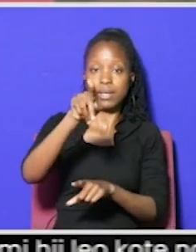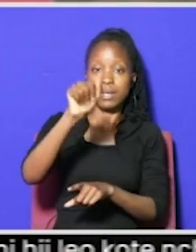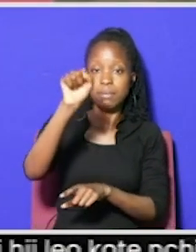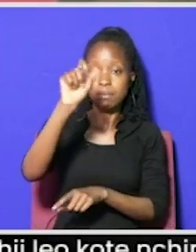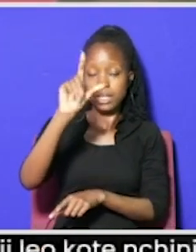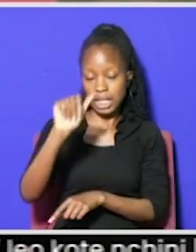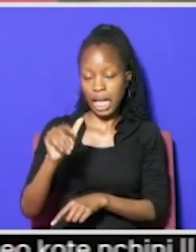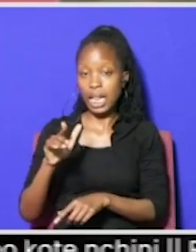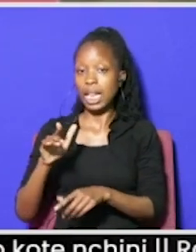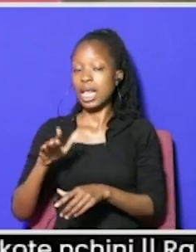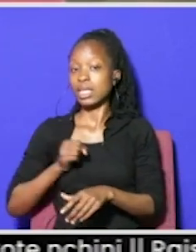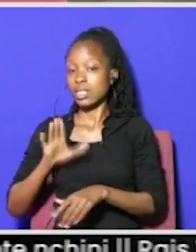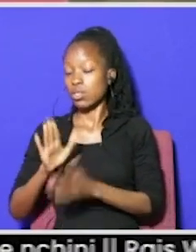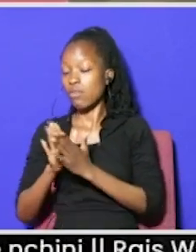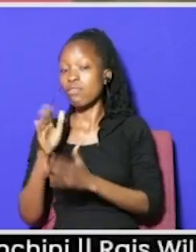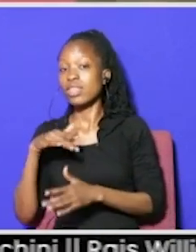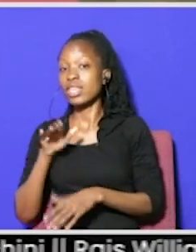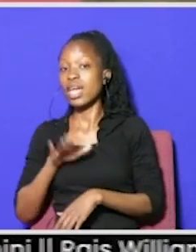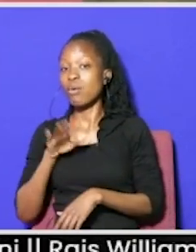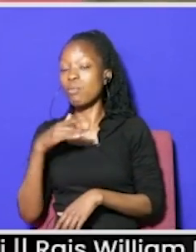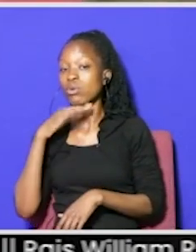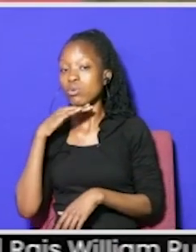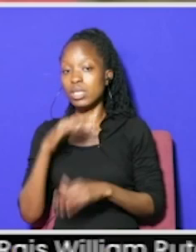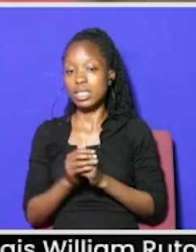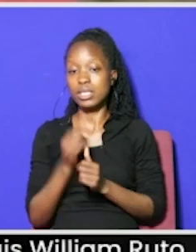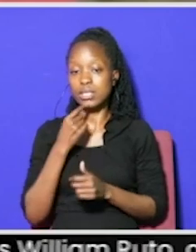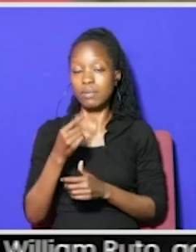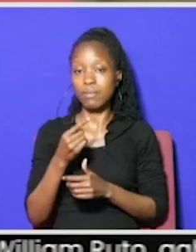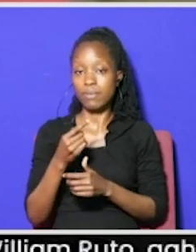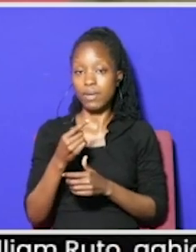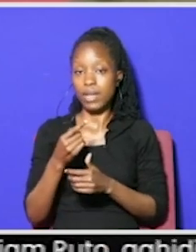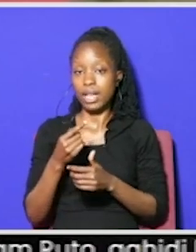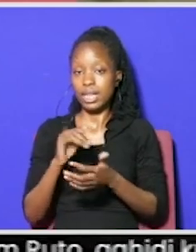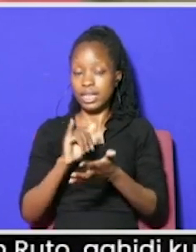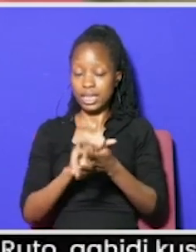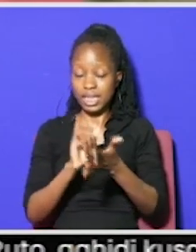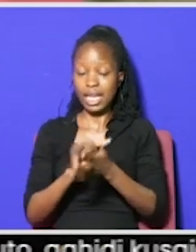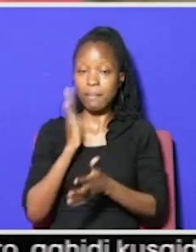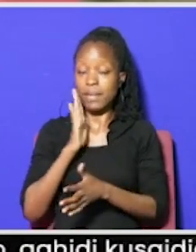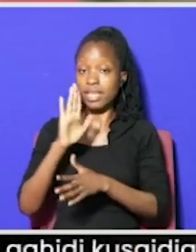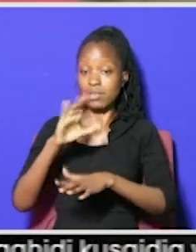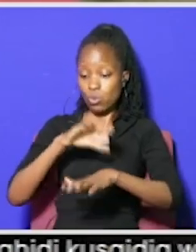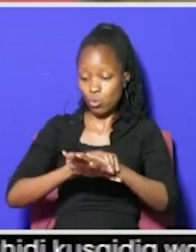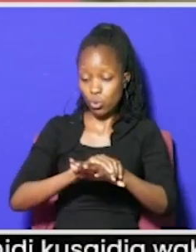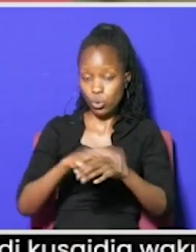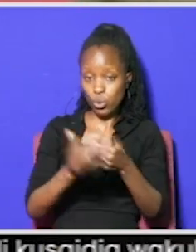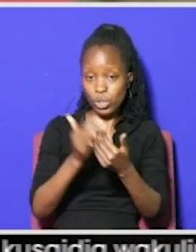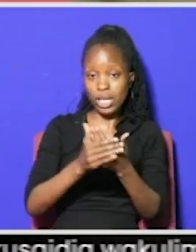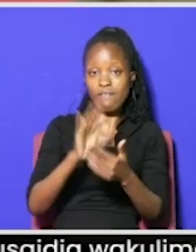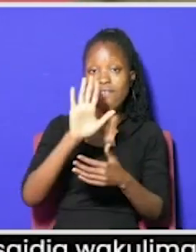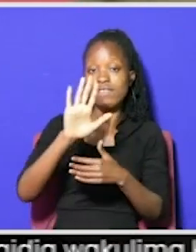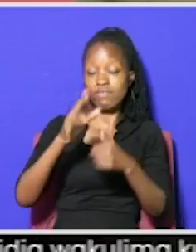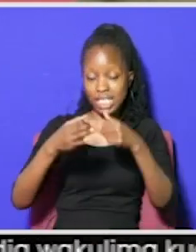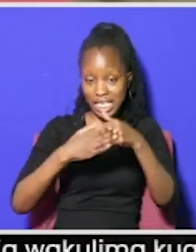binti marehemu Sirisia John. Marehemu alipo na huduma zisizofaa kwa siku